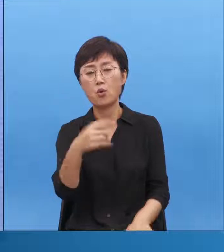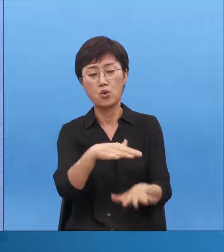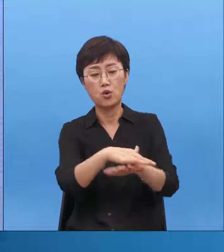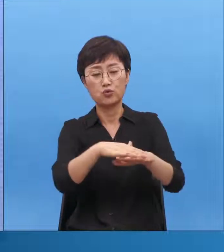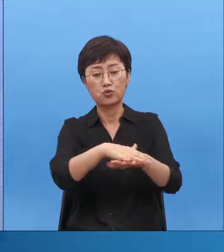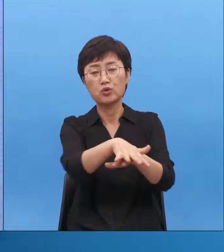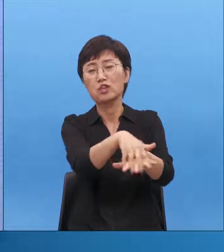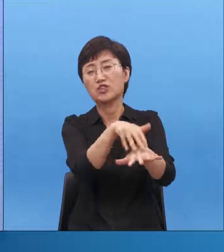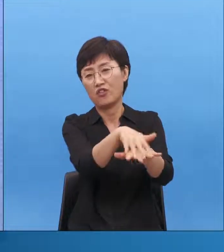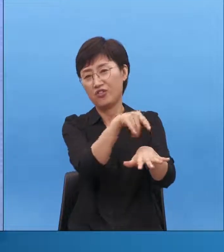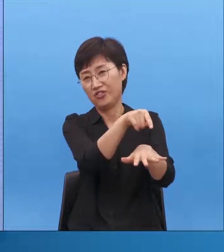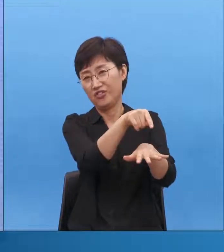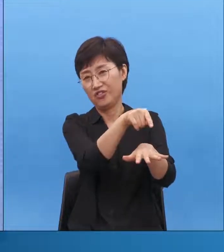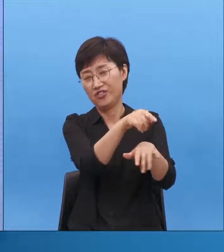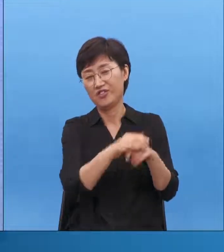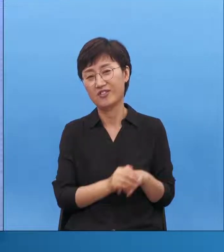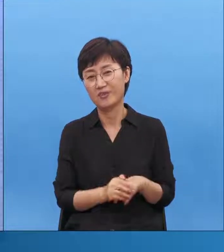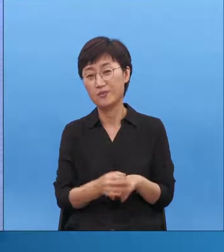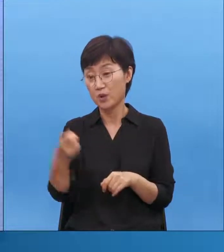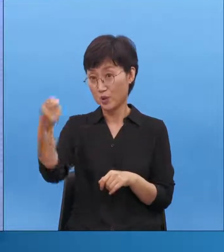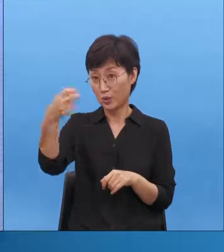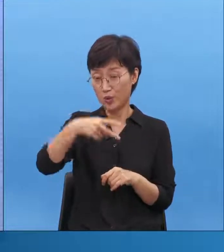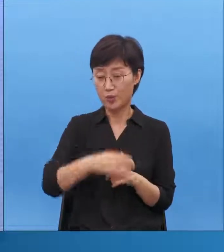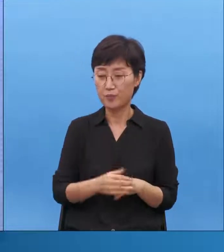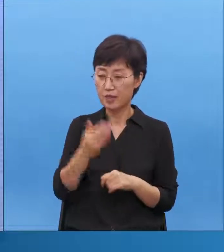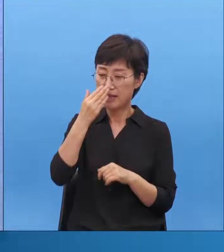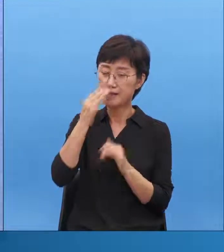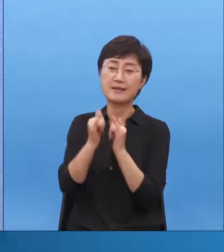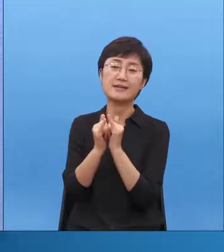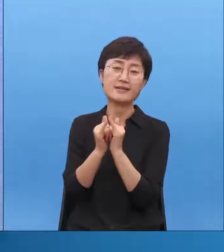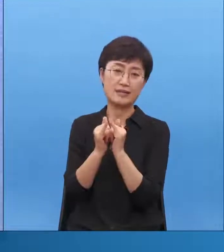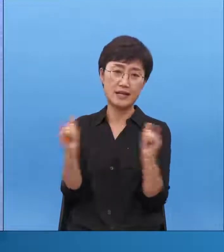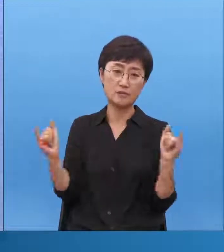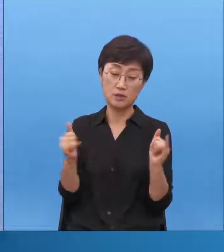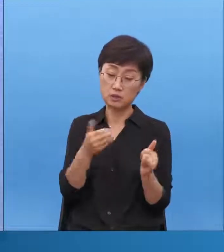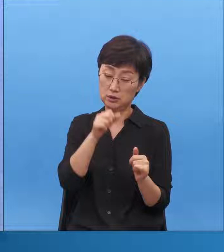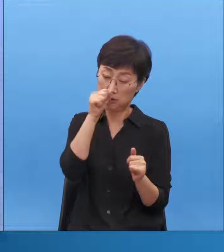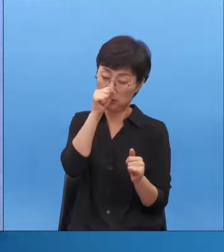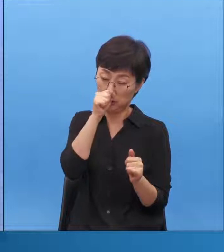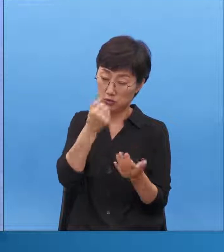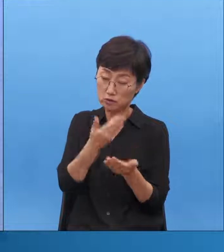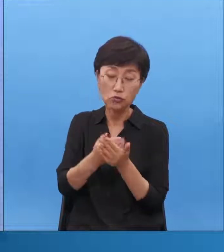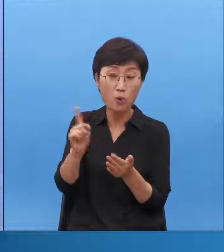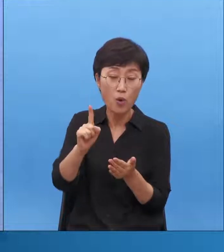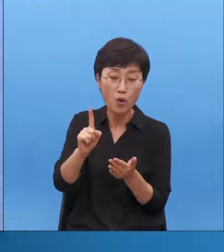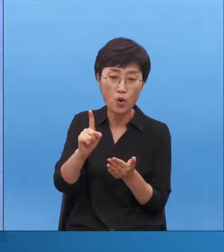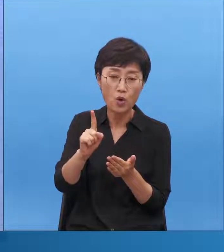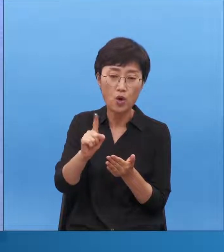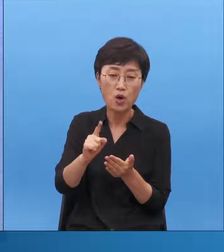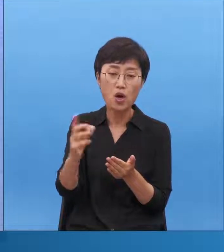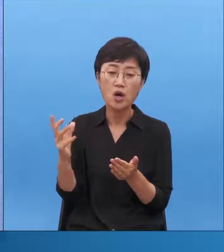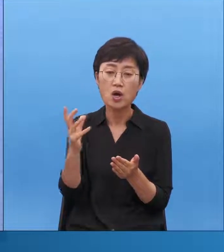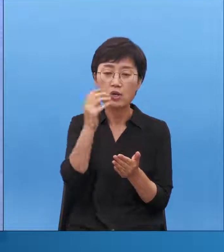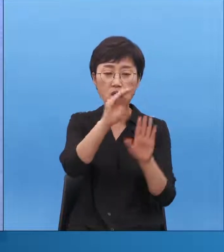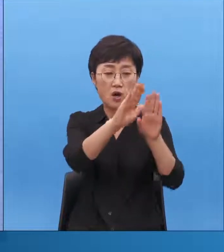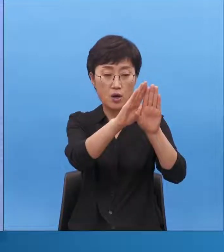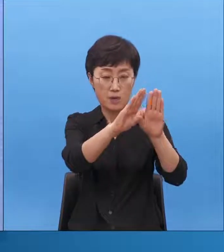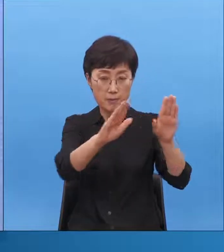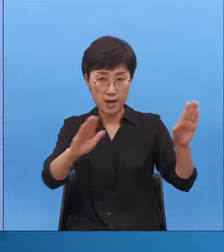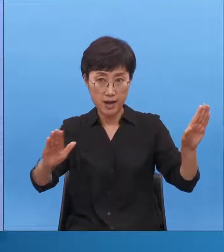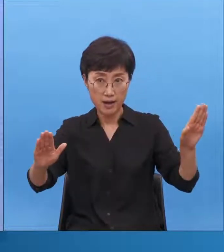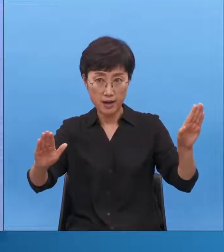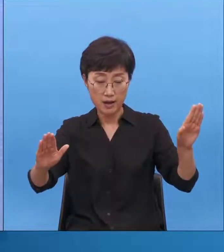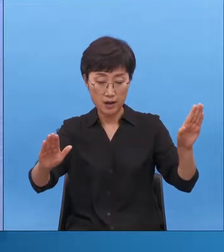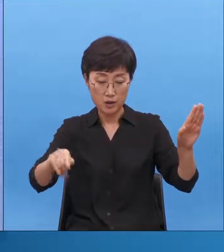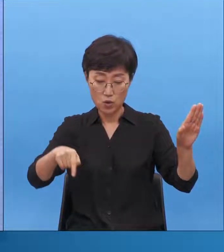정도가 아닙니다. it's for him. 이스라엘이 가장 중요하게 생각하는 성막 있잖아요. 성막 밖에 울타리를 감아 싸고 있는 게 And